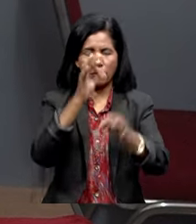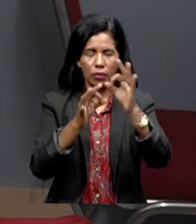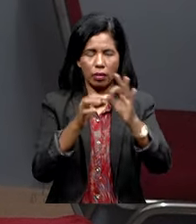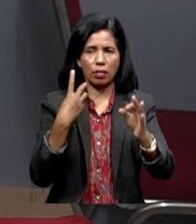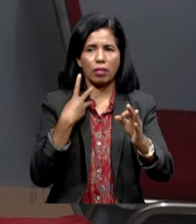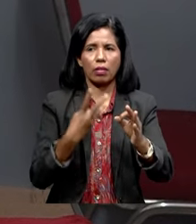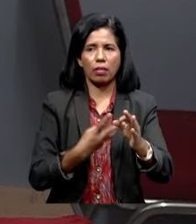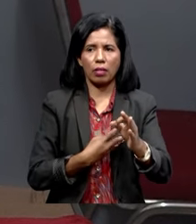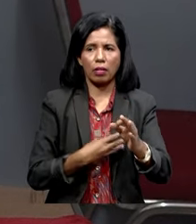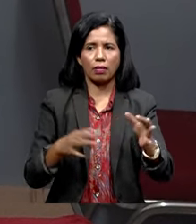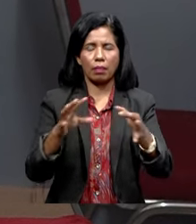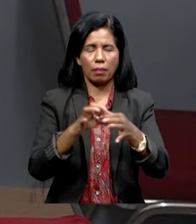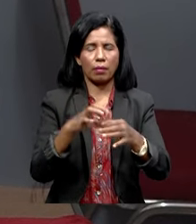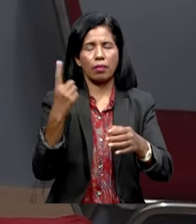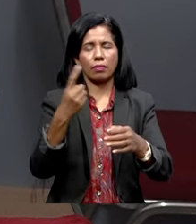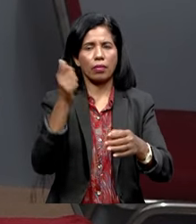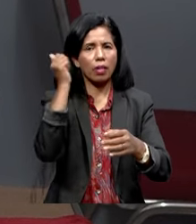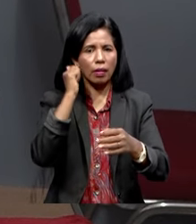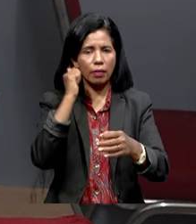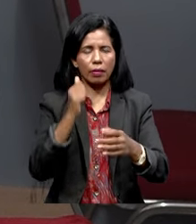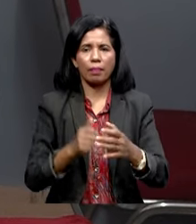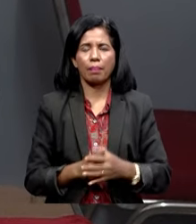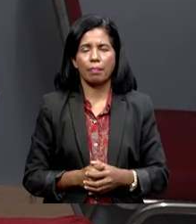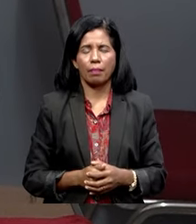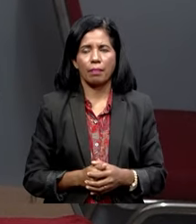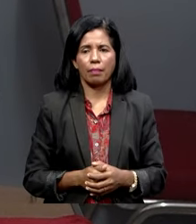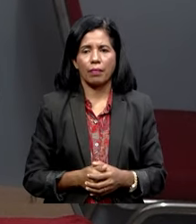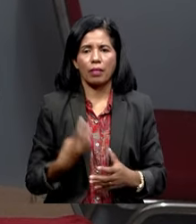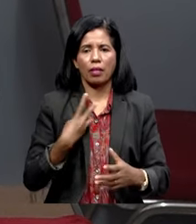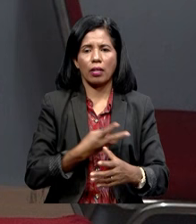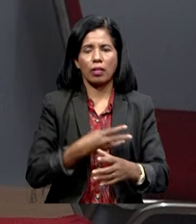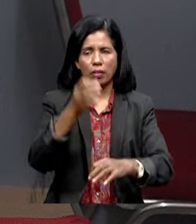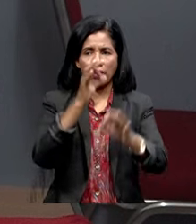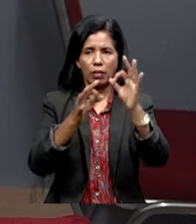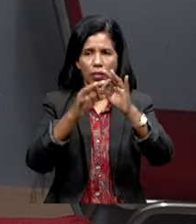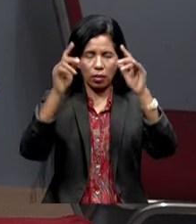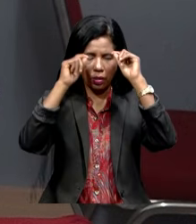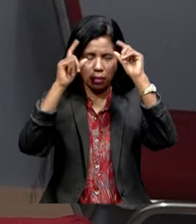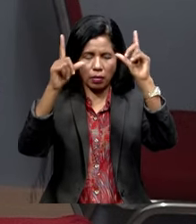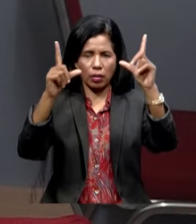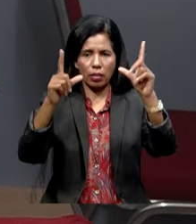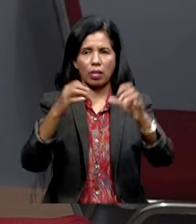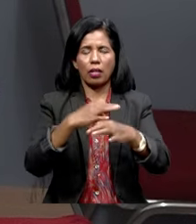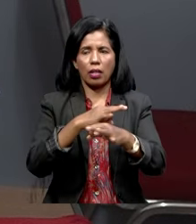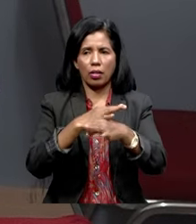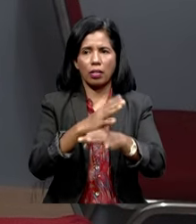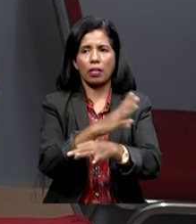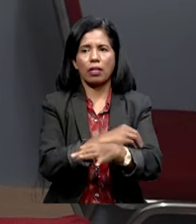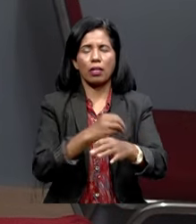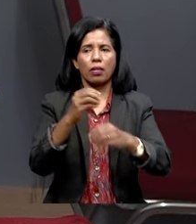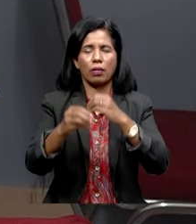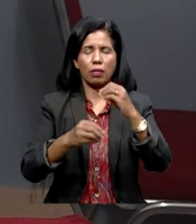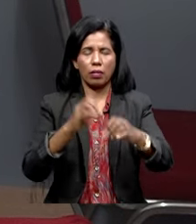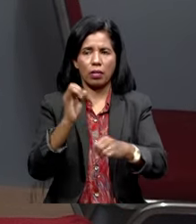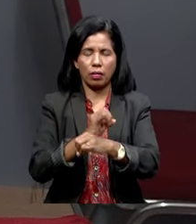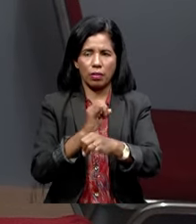sei membro permanente ASEAN e ita fiar kata Timor Leste sei hadia ni ne kondisaun li li kono be industria